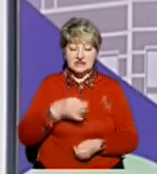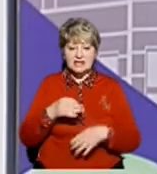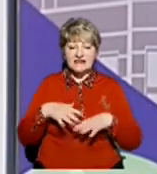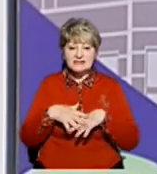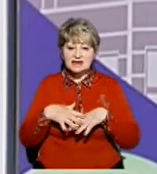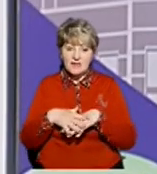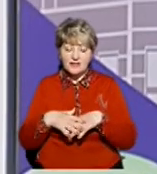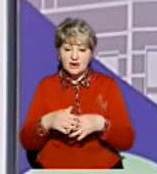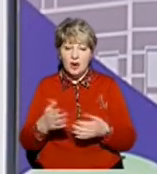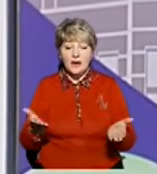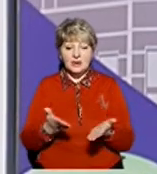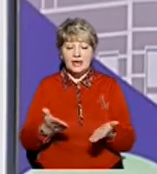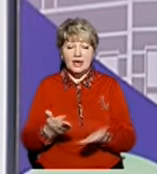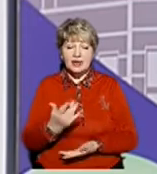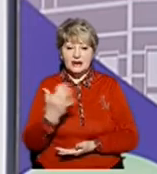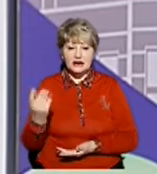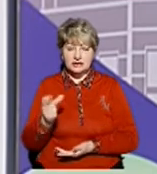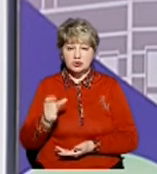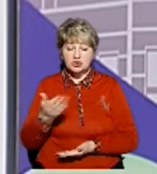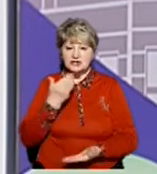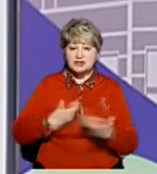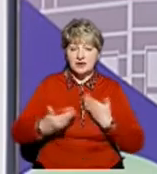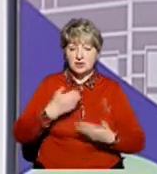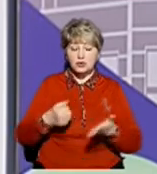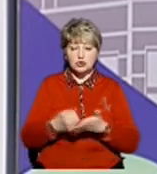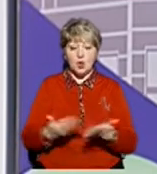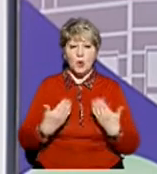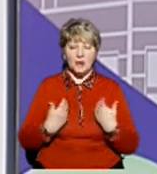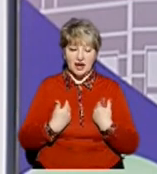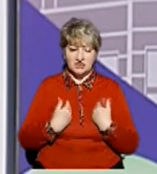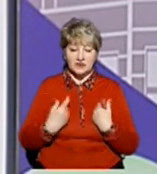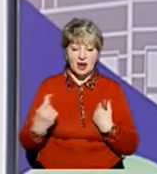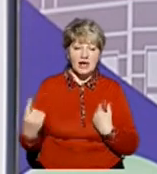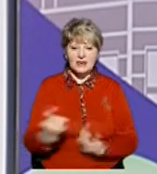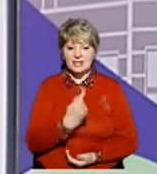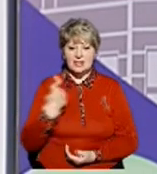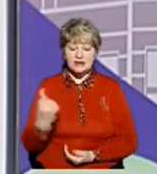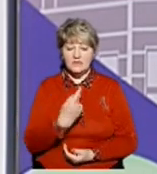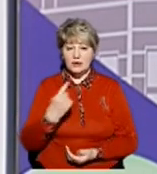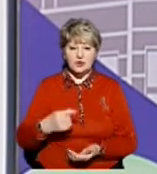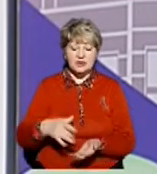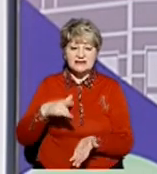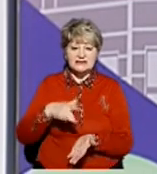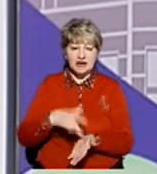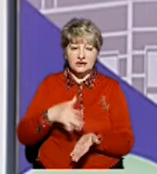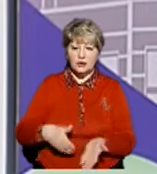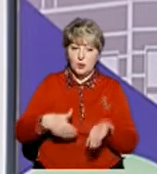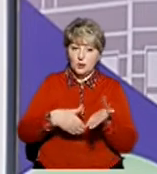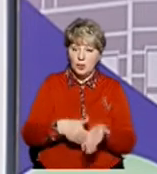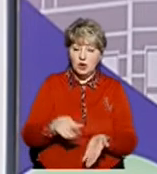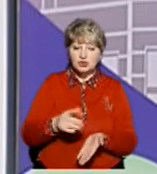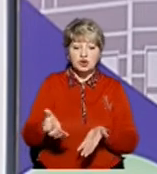цифру, ту, яка кількість людей звернулася до нашого, вибачте, єдиного гуманітарного центру для того,